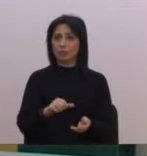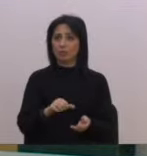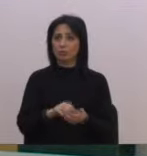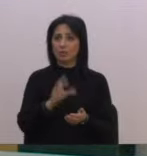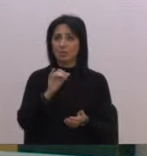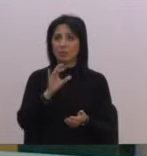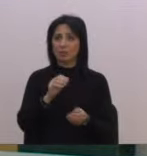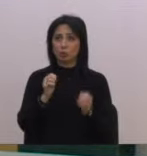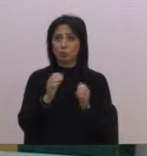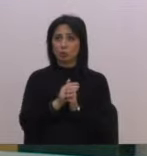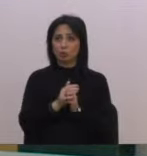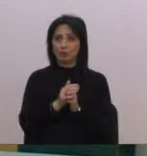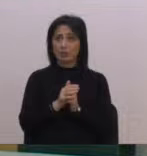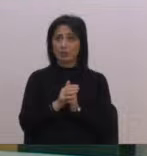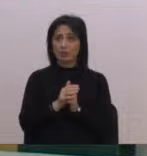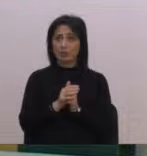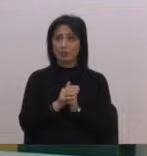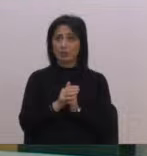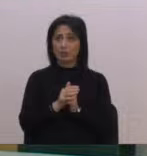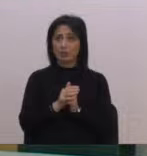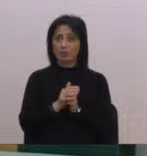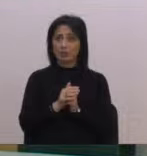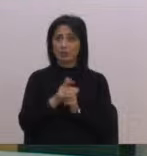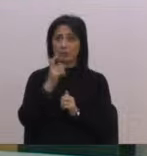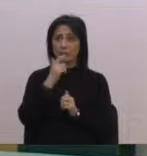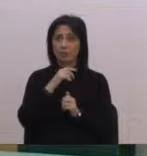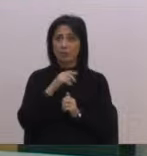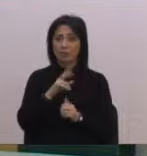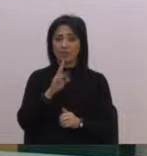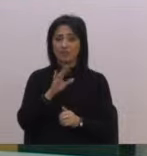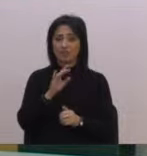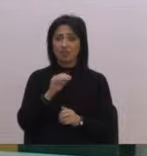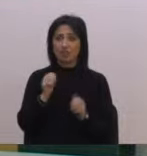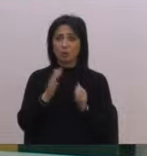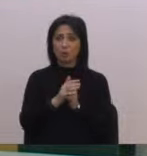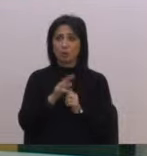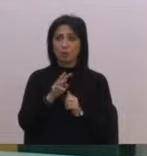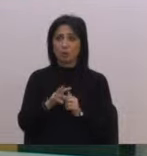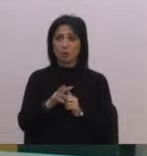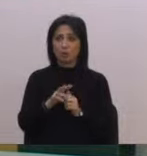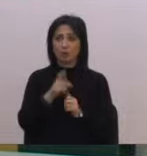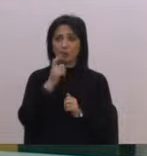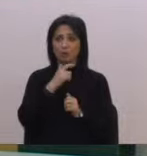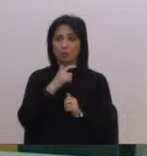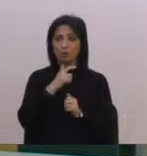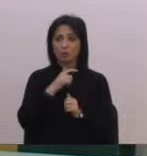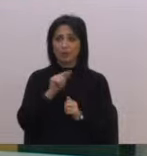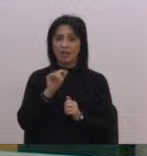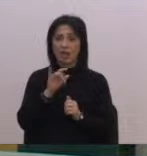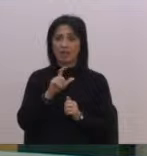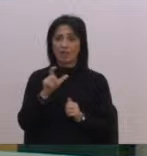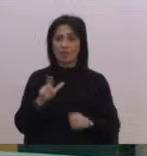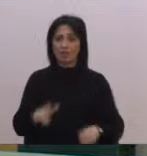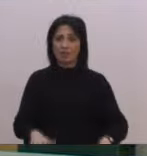ეკასეფაშვილი 15 წუთი, ბატონი პატაკვიჟინაძე 15 და ბატონი არჩილ თალაკვაძე.